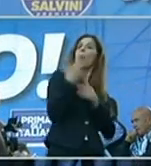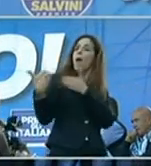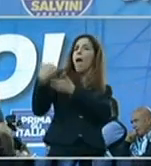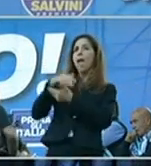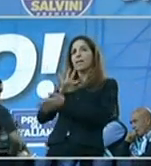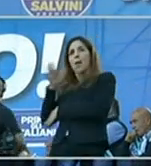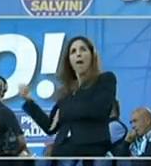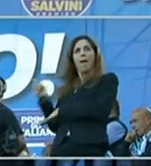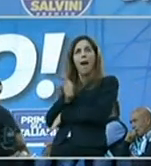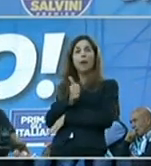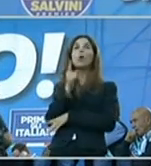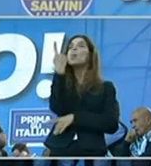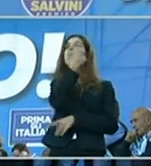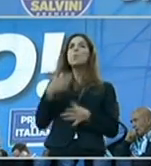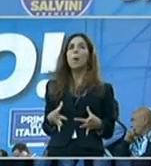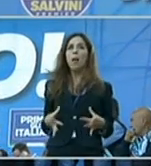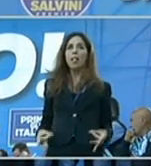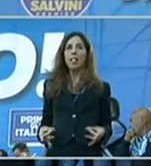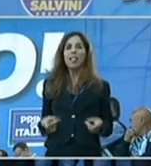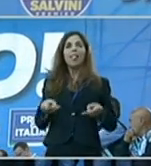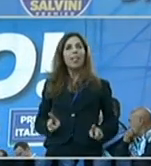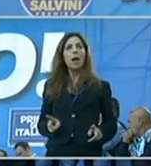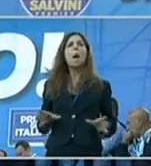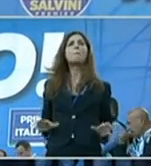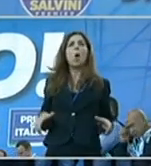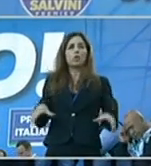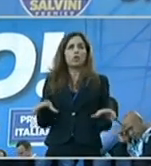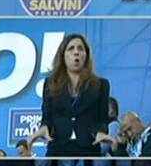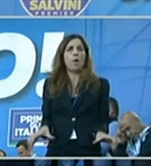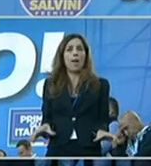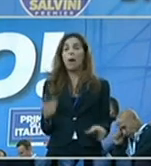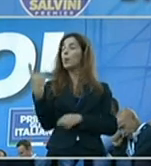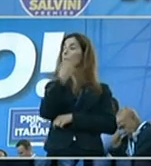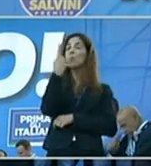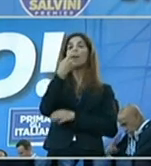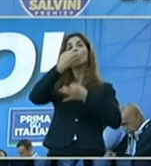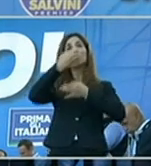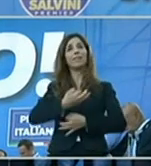è la poltrona. L'unica certezza è quella.